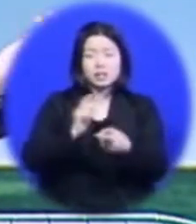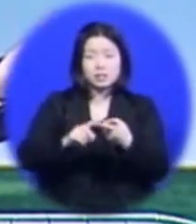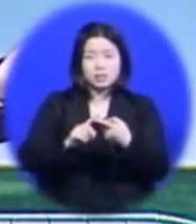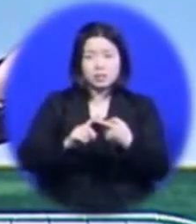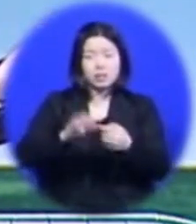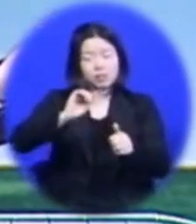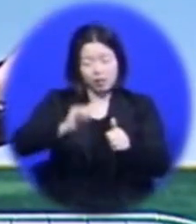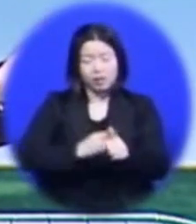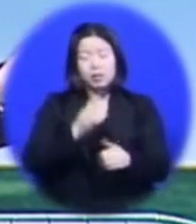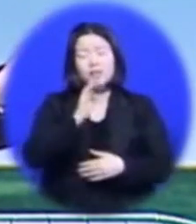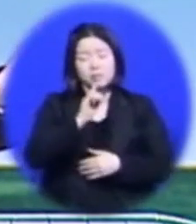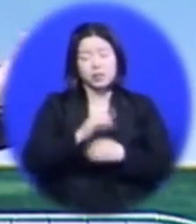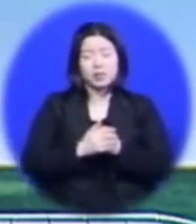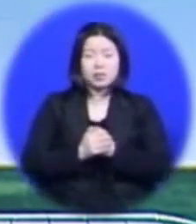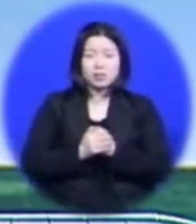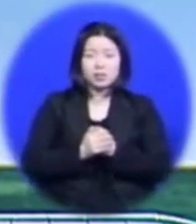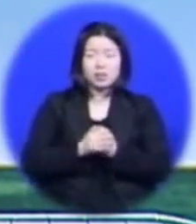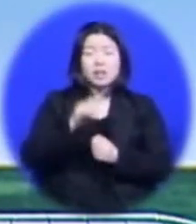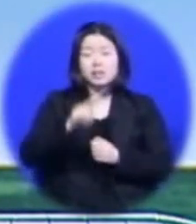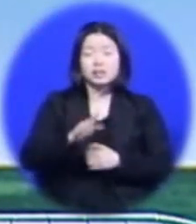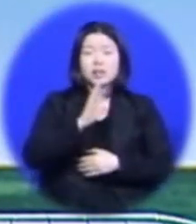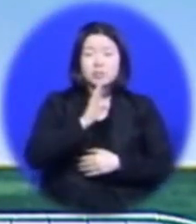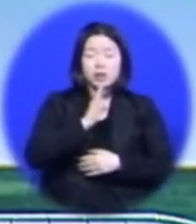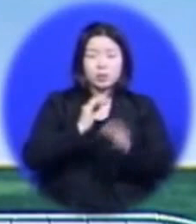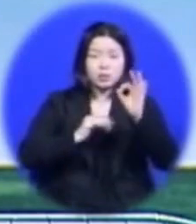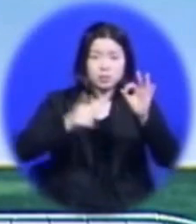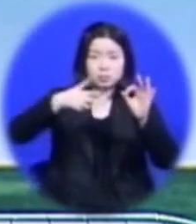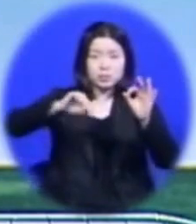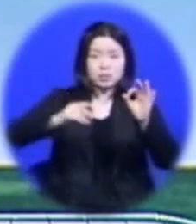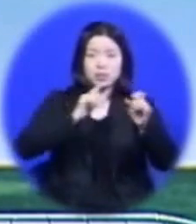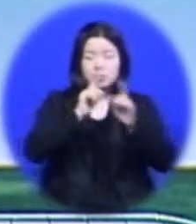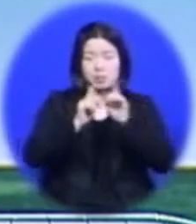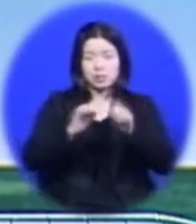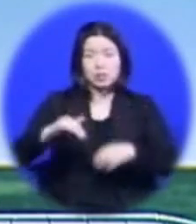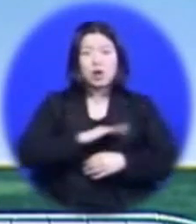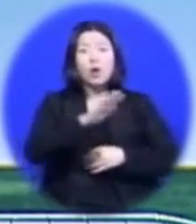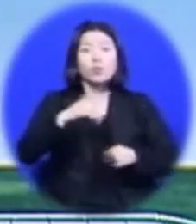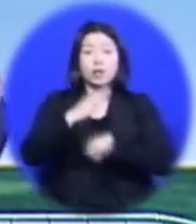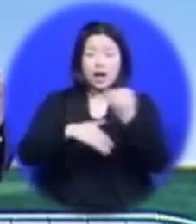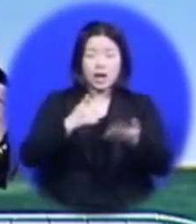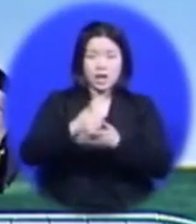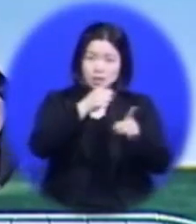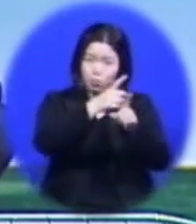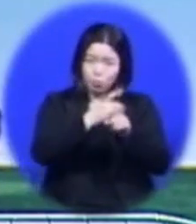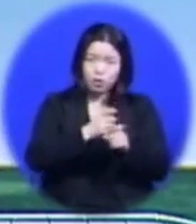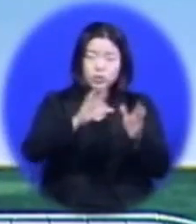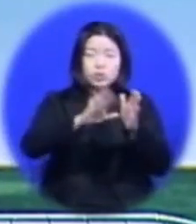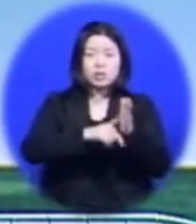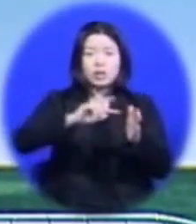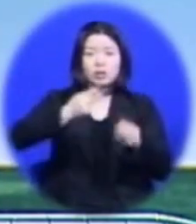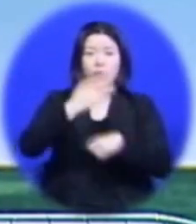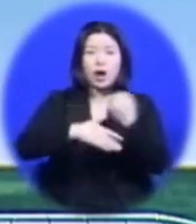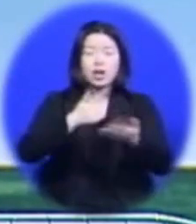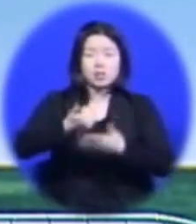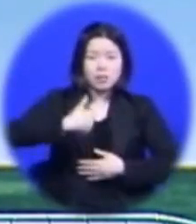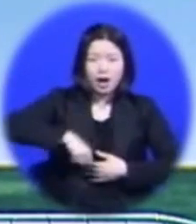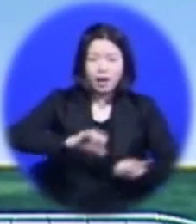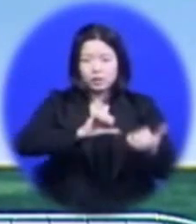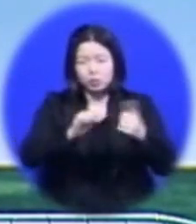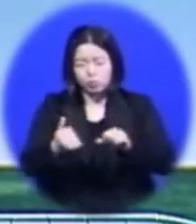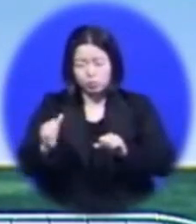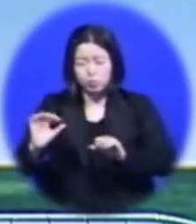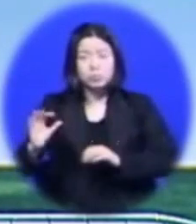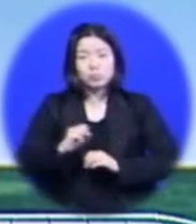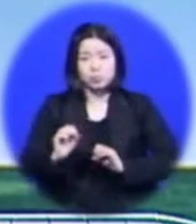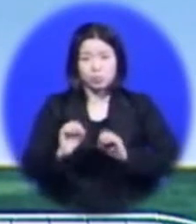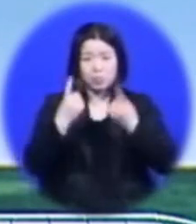당연한 이야기잖아요. 그게 바로 10절 말씀입니다. 우리가 하나님의 원수일 때도 하나님의 아들의 죽으심으로